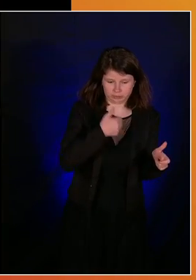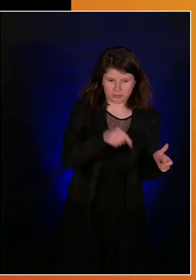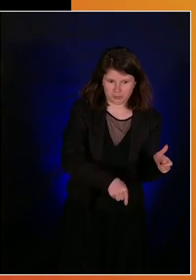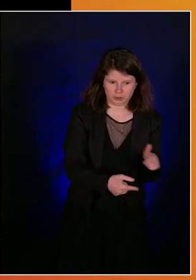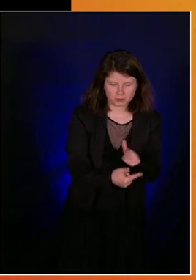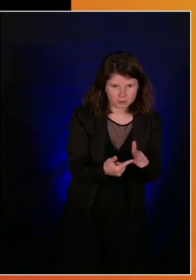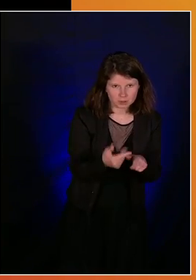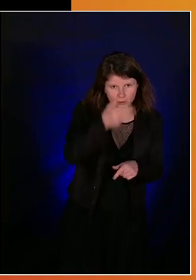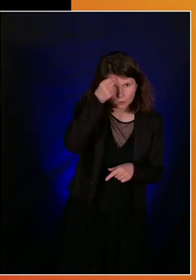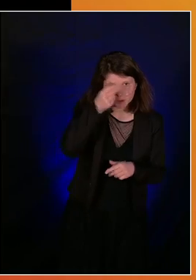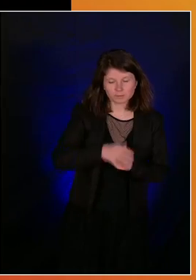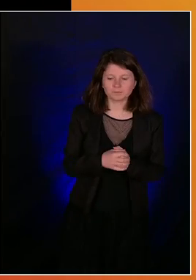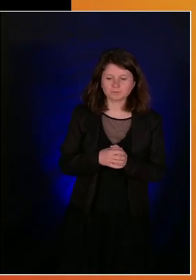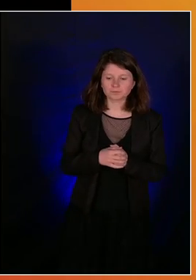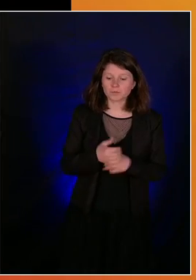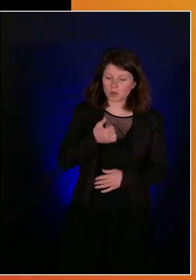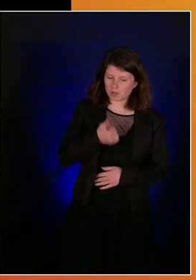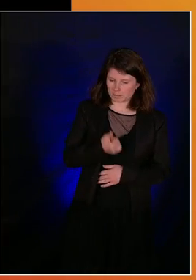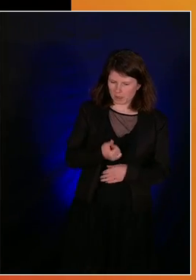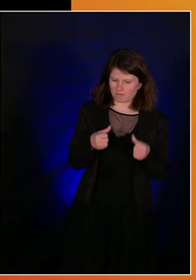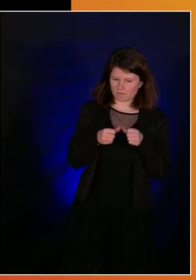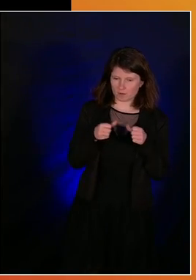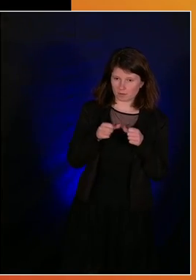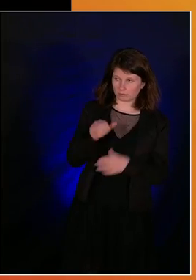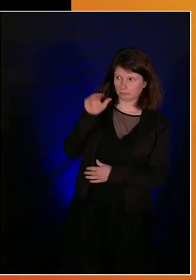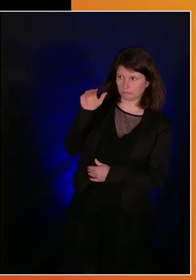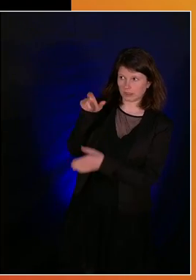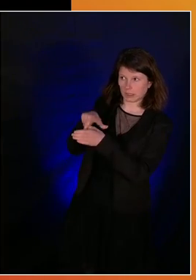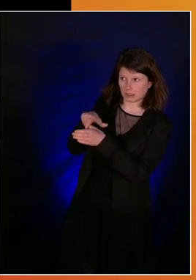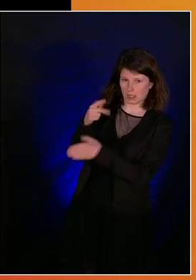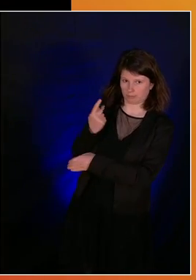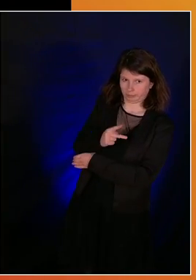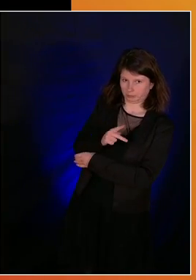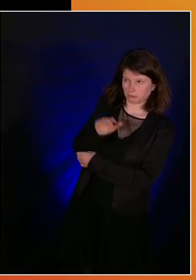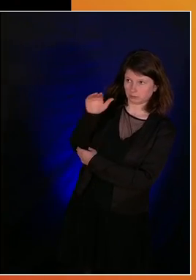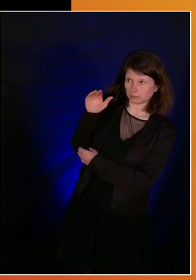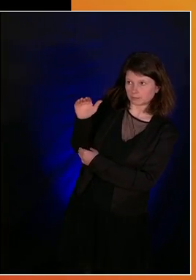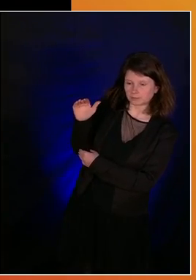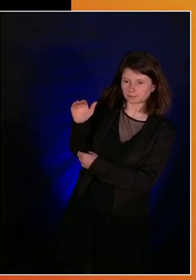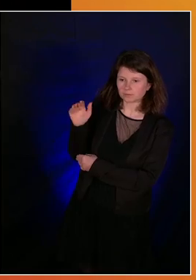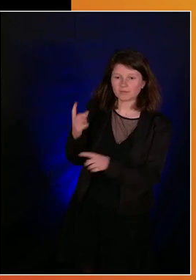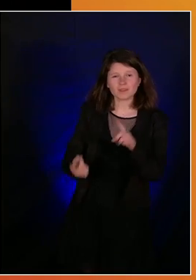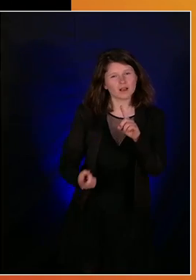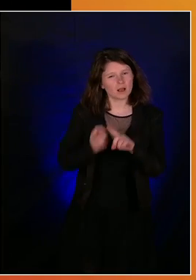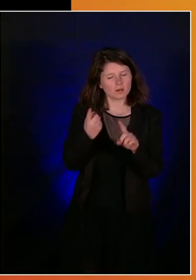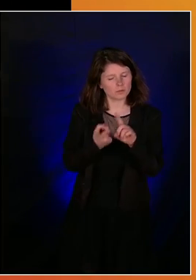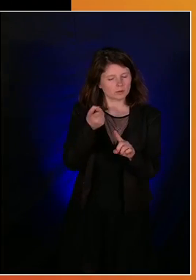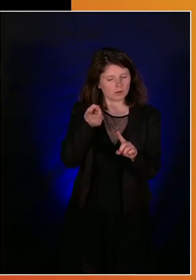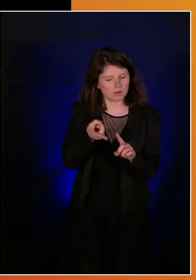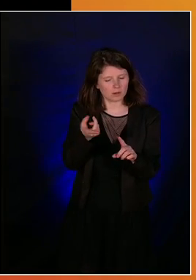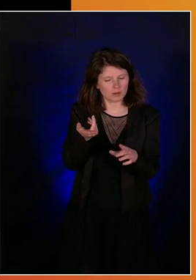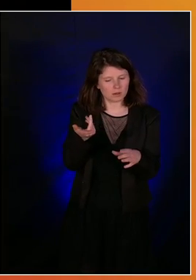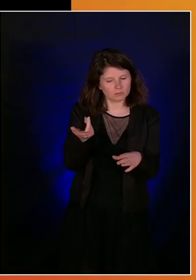de Paris c'est important de raconter la la jeunesse de cette lutte parce que c'est bien parce que la CGT est implantée chez